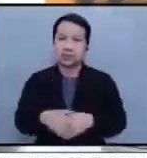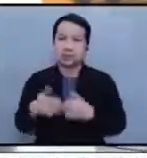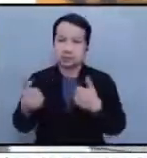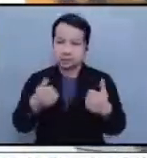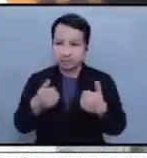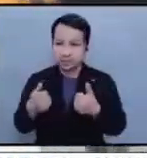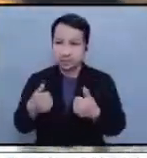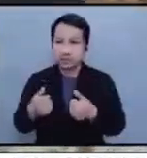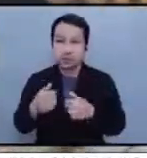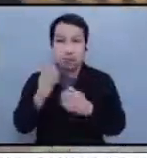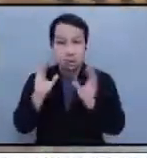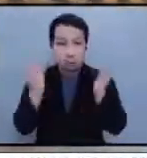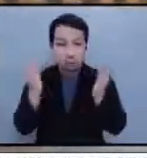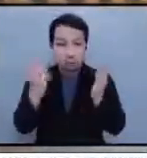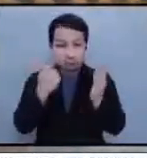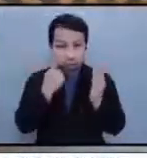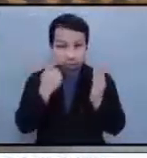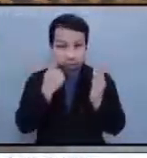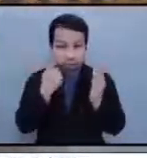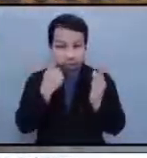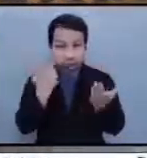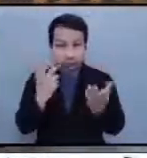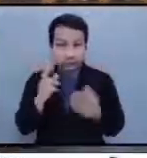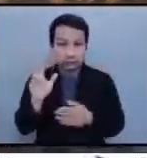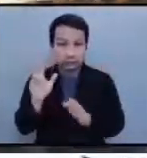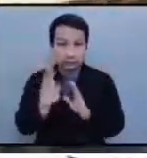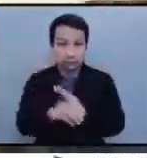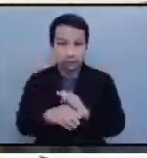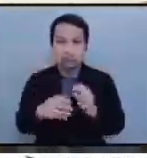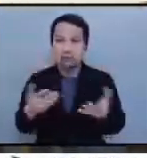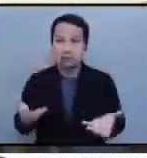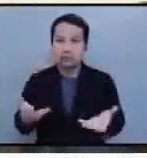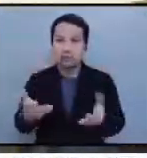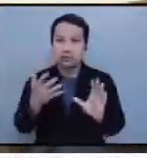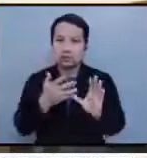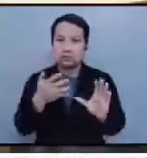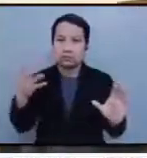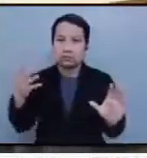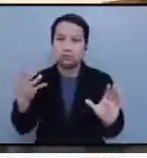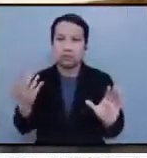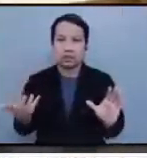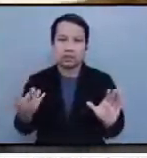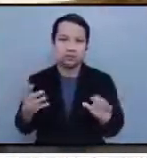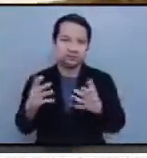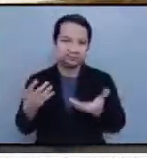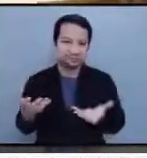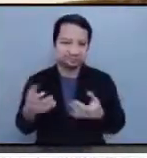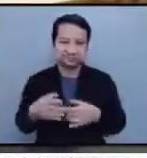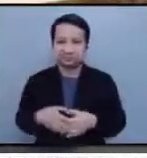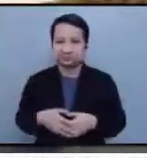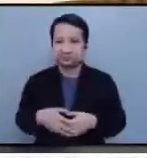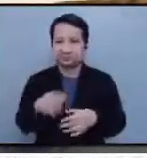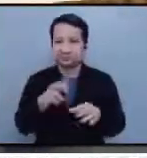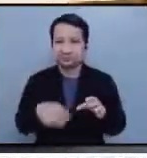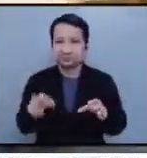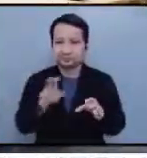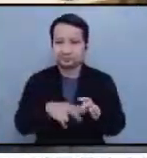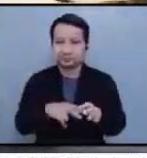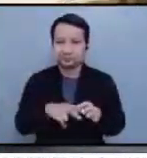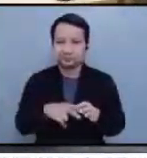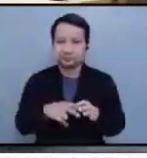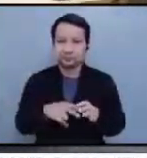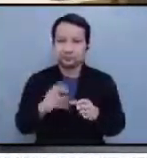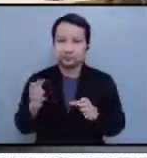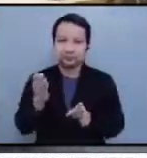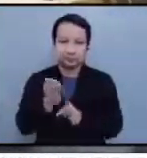kumpara kanina, 30 minutes ago, wala nang pila masyado para doon sa mga pasahero na sasakay ng